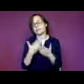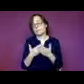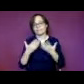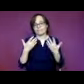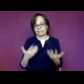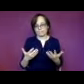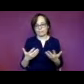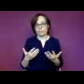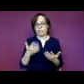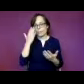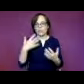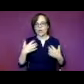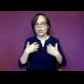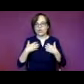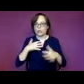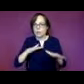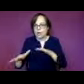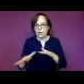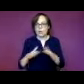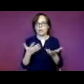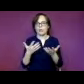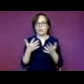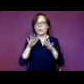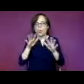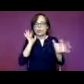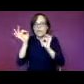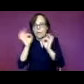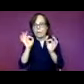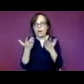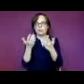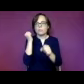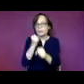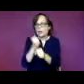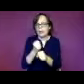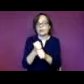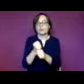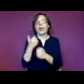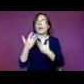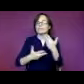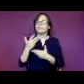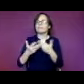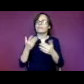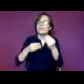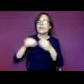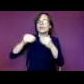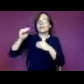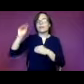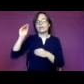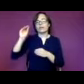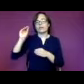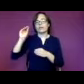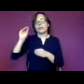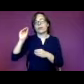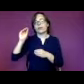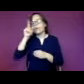z dużym tempem życia, w związku z dużym natłokiem informacji i pracy, coraz bardziej rośnie popularność takich